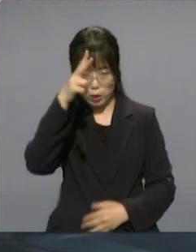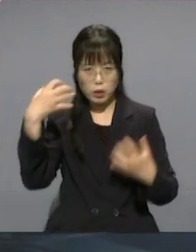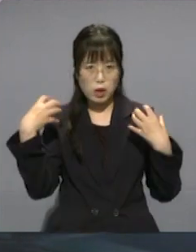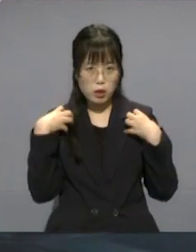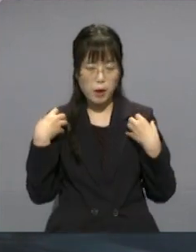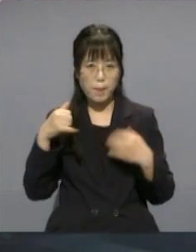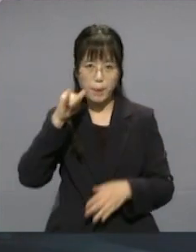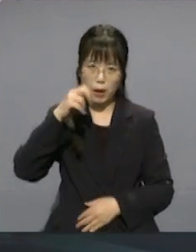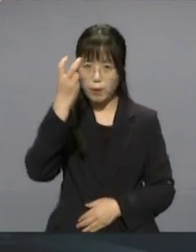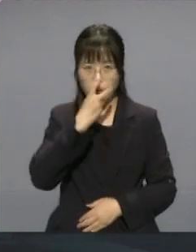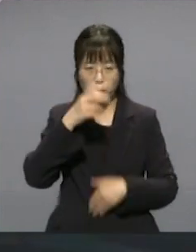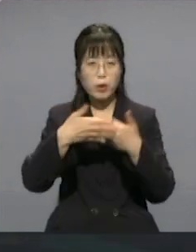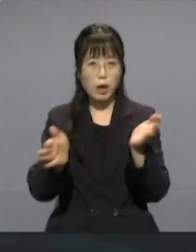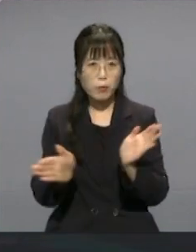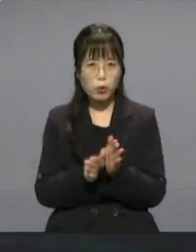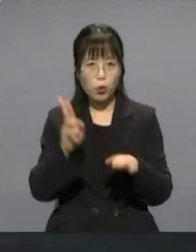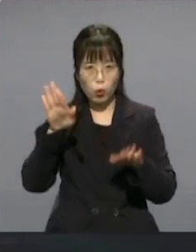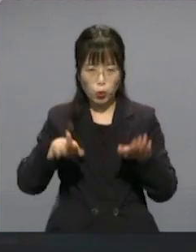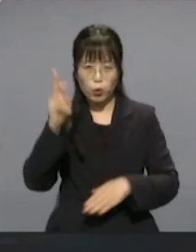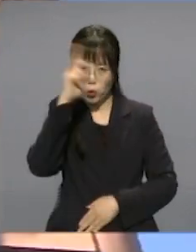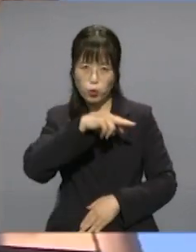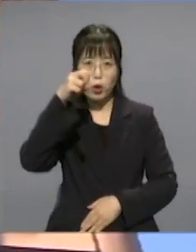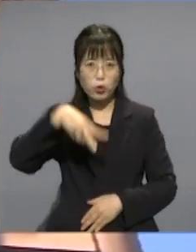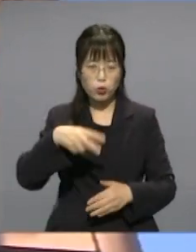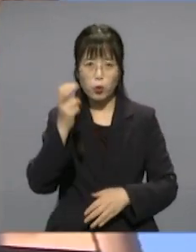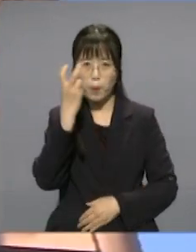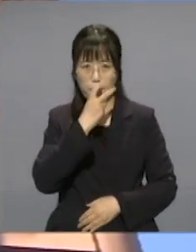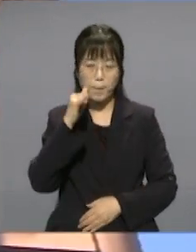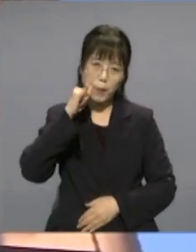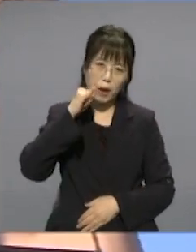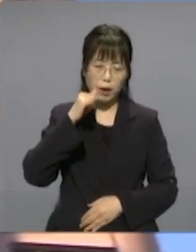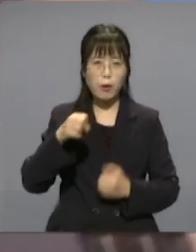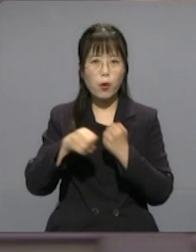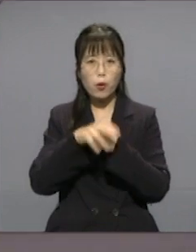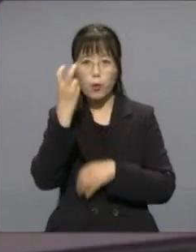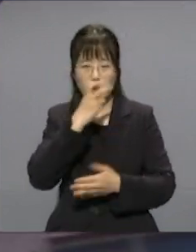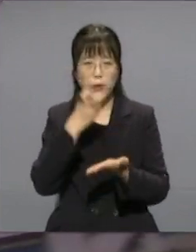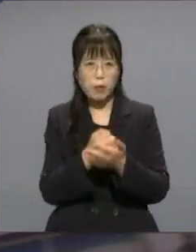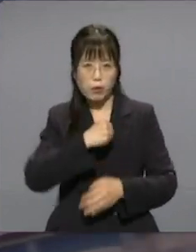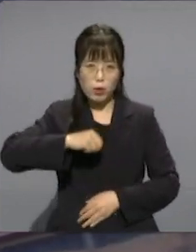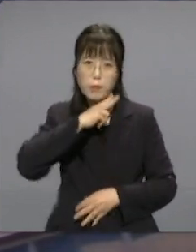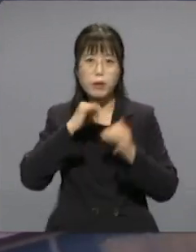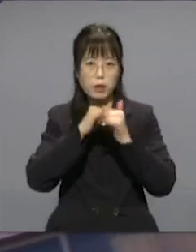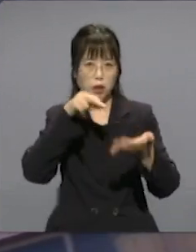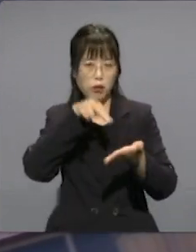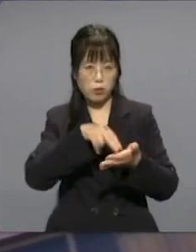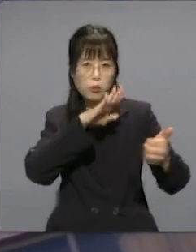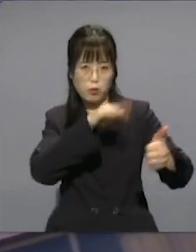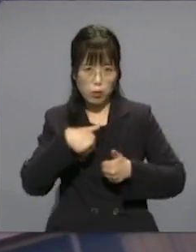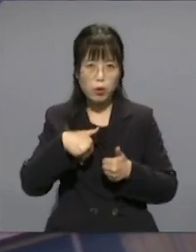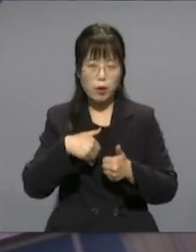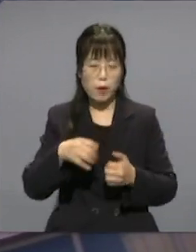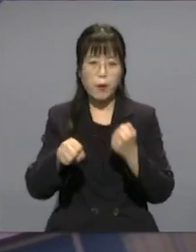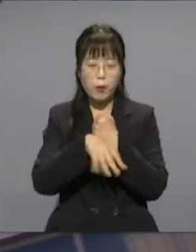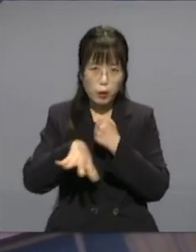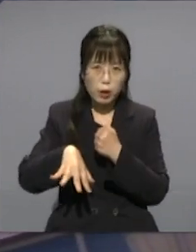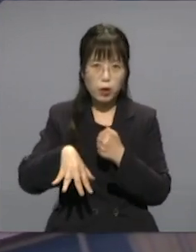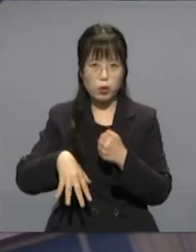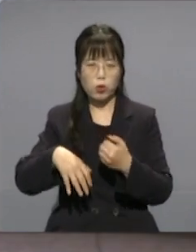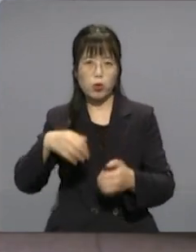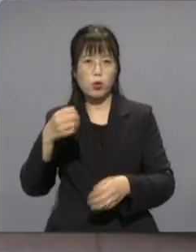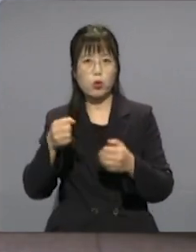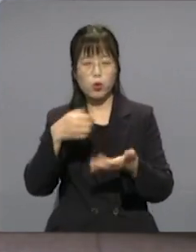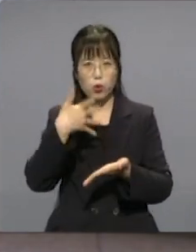서울경찰청 마약범죄수사대는 오늘 오전 유 씨를 마약류관리법 위반 피의자 신분으로 소환해 투약한 마약 종류와 횟수,